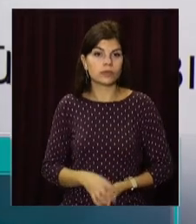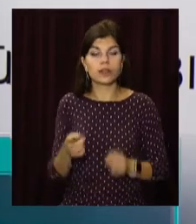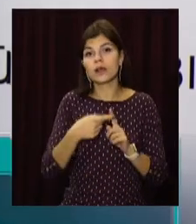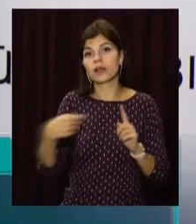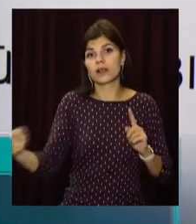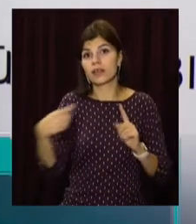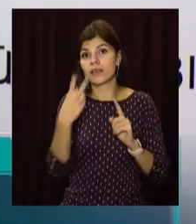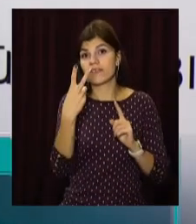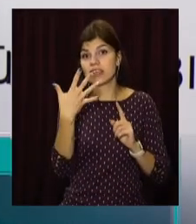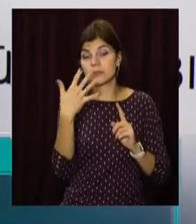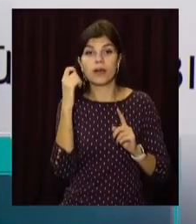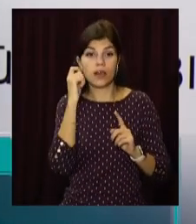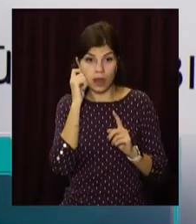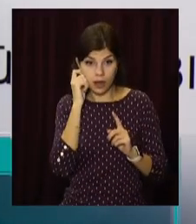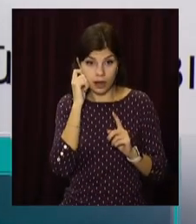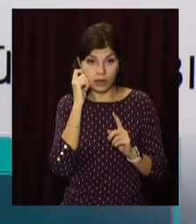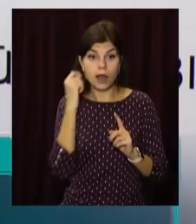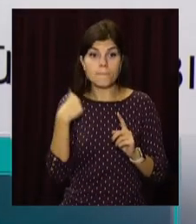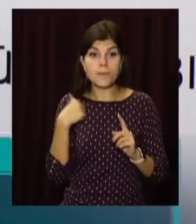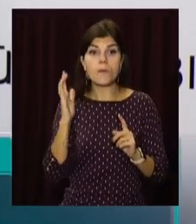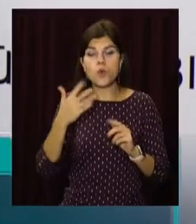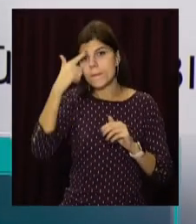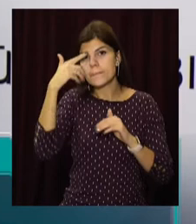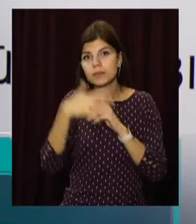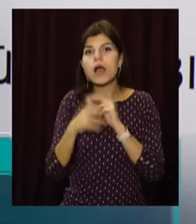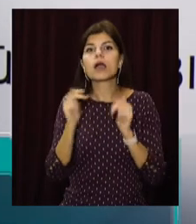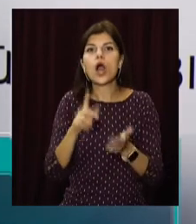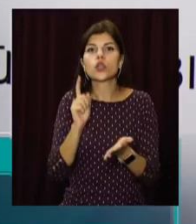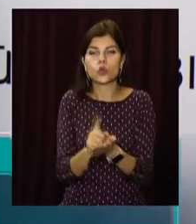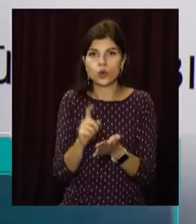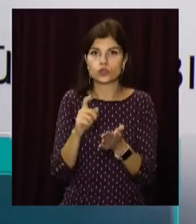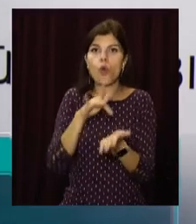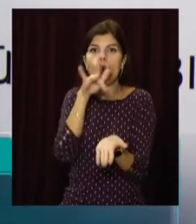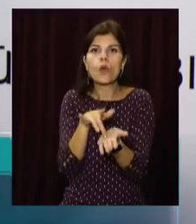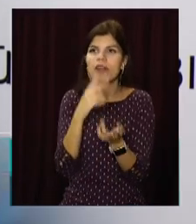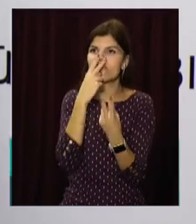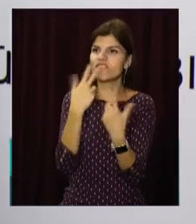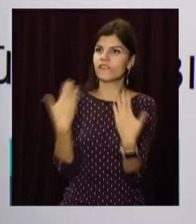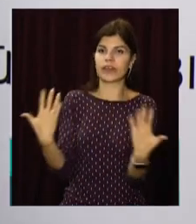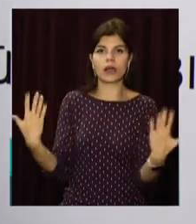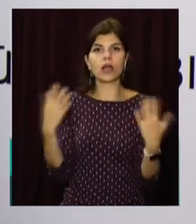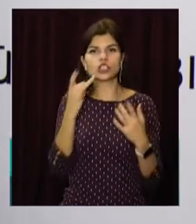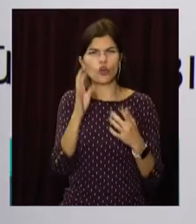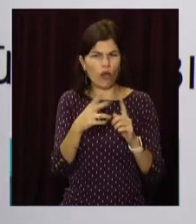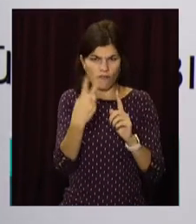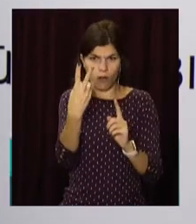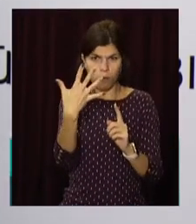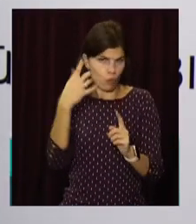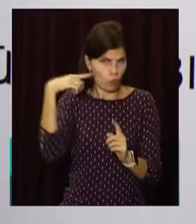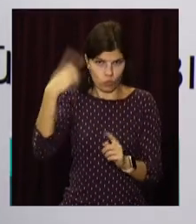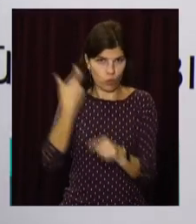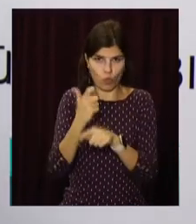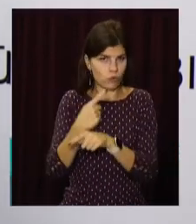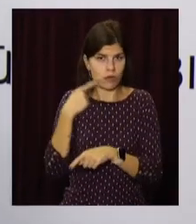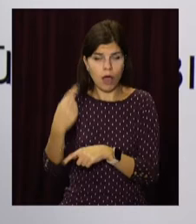должен выглядеть город. Но это срок достаточно большой, а нам же нужно уже ездить, там, завтра все хотят. Поэтому есть велоконцепция,